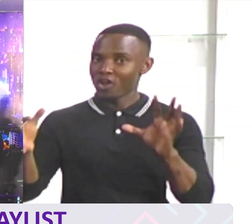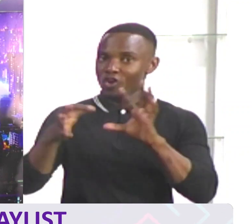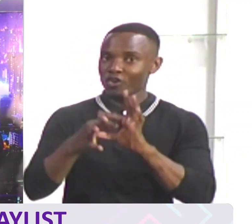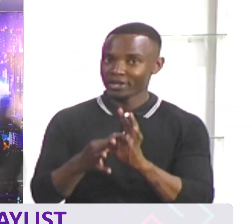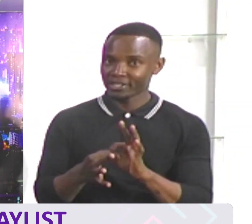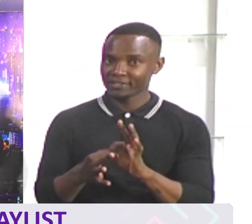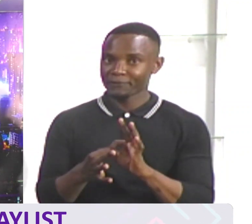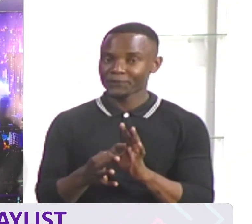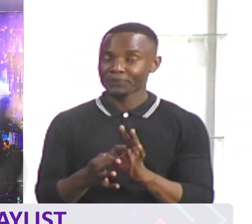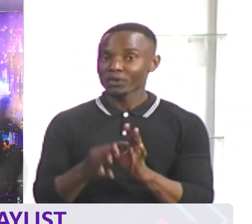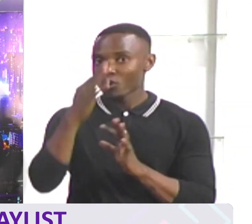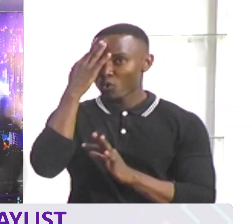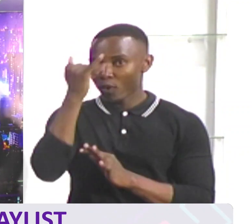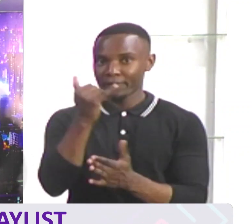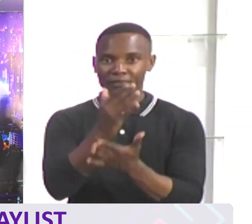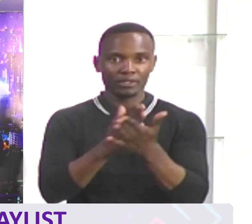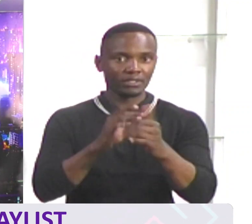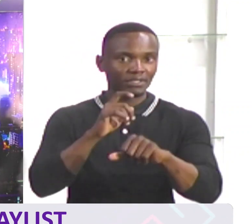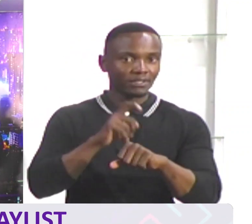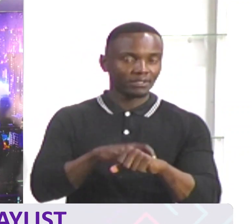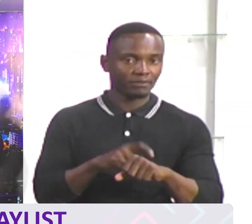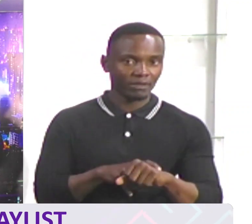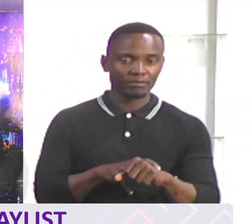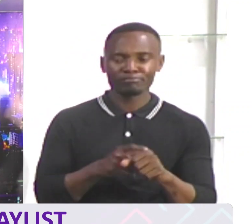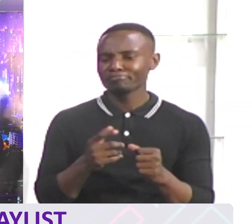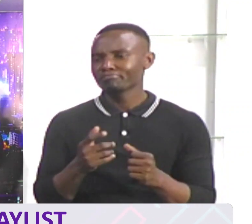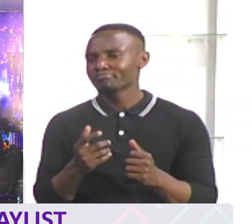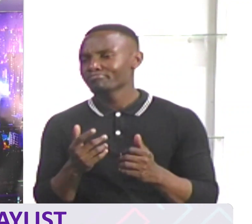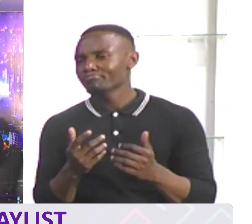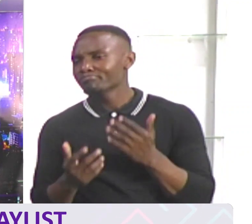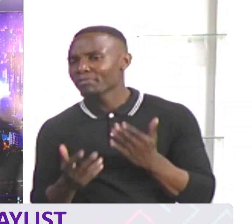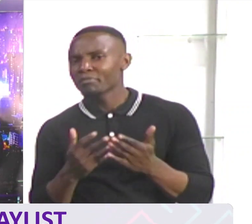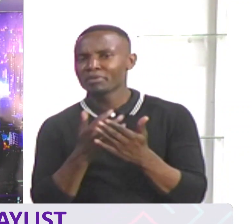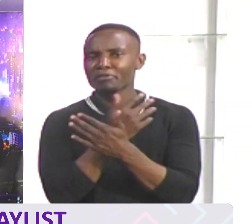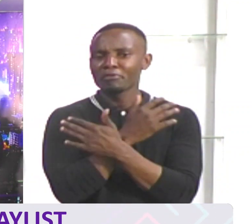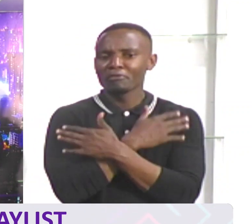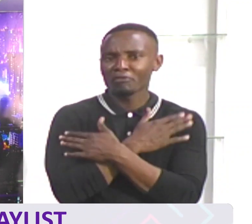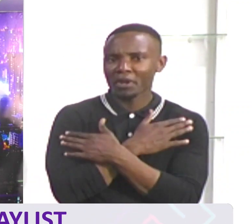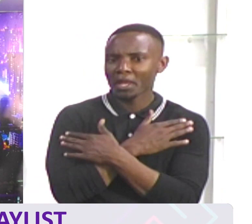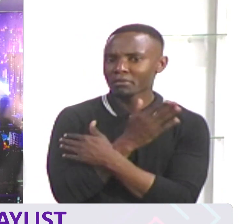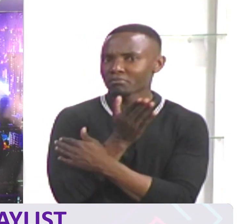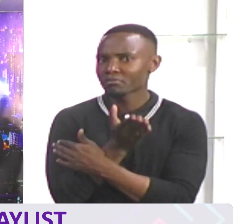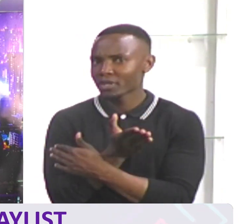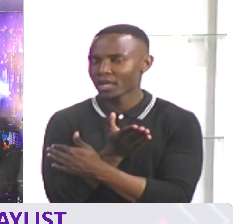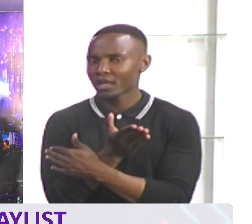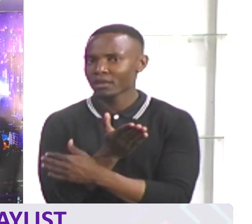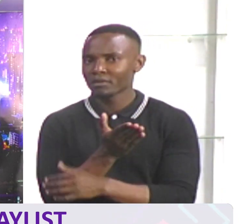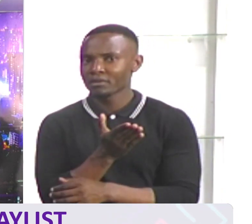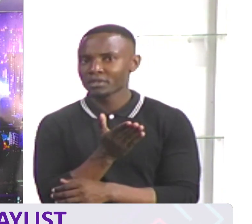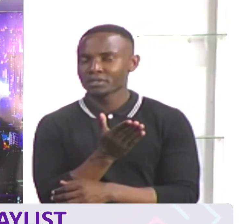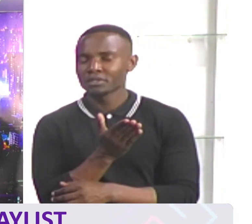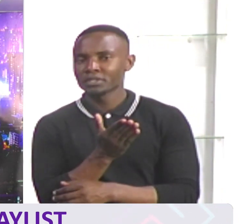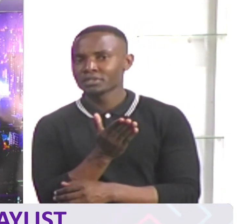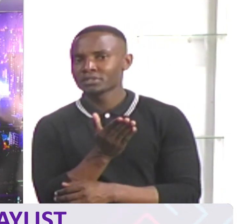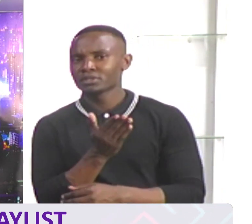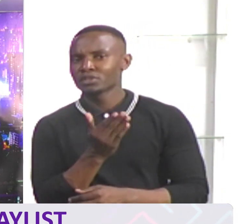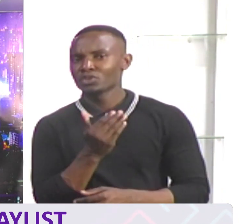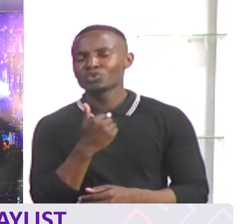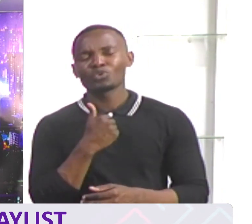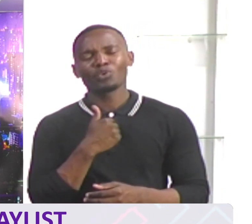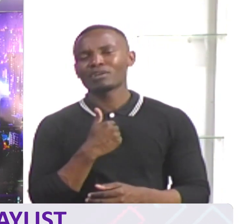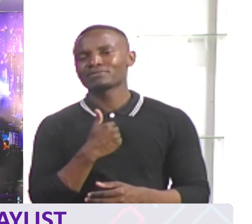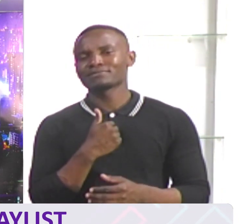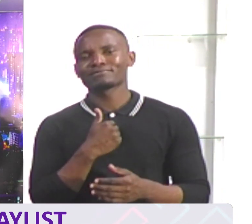unapata sometimes unaweza kuwa ni jomba mbogi best yako pale maybe your circle of friends uko na